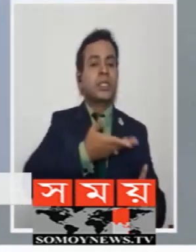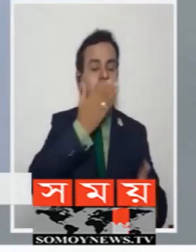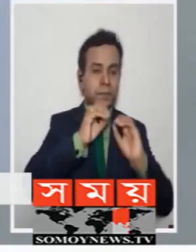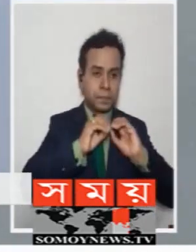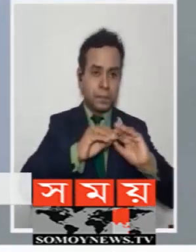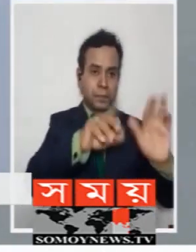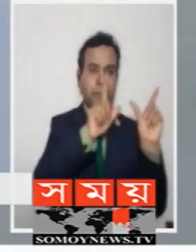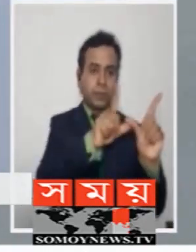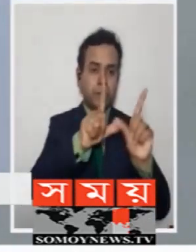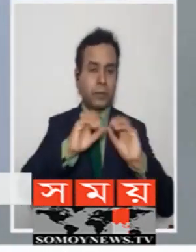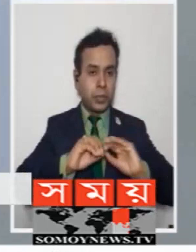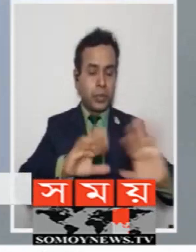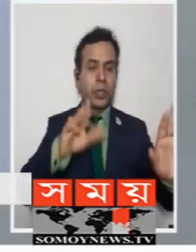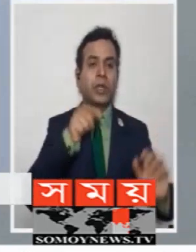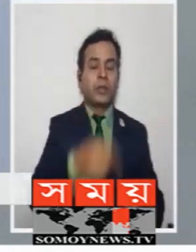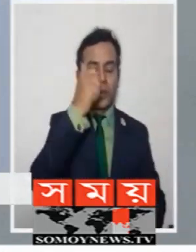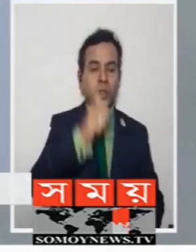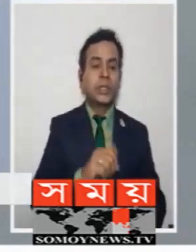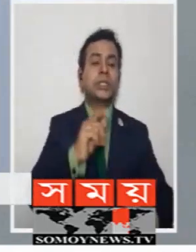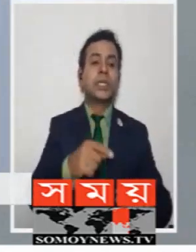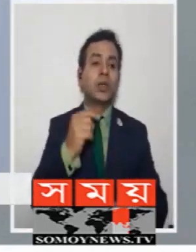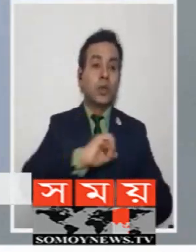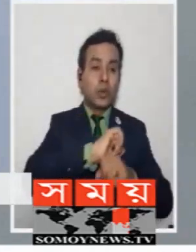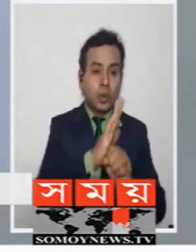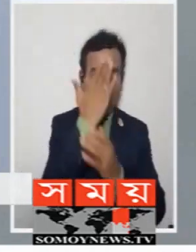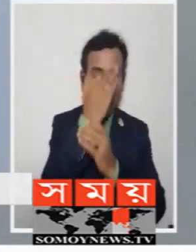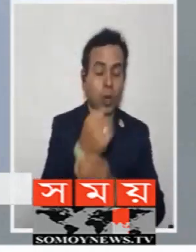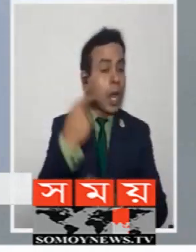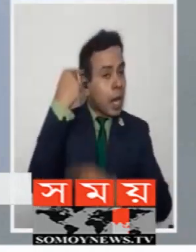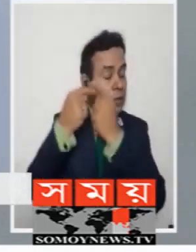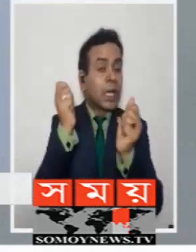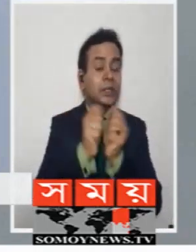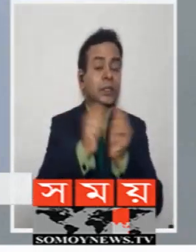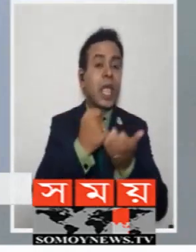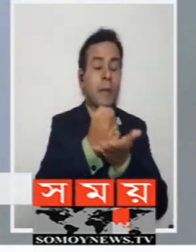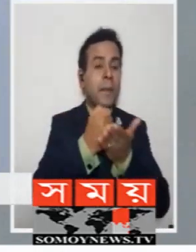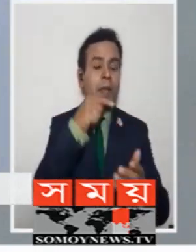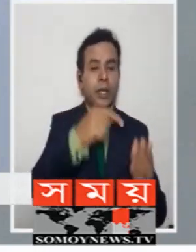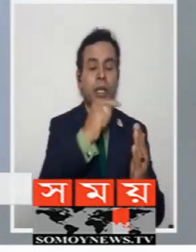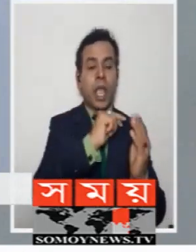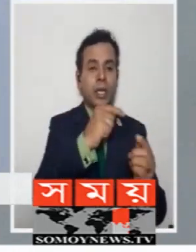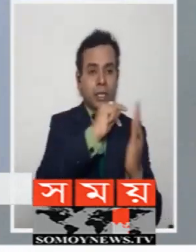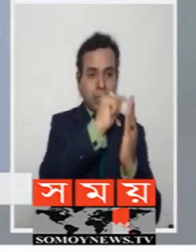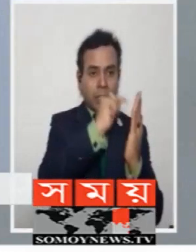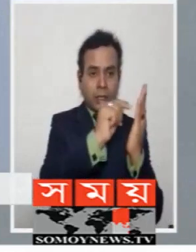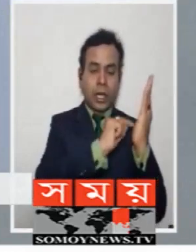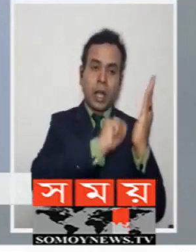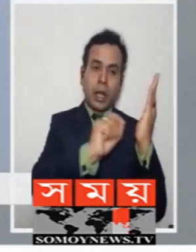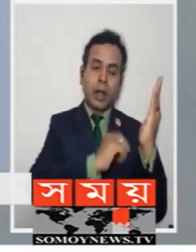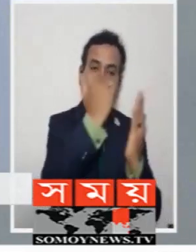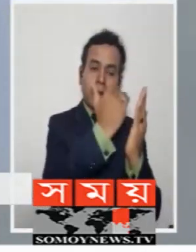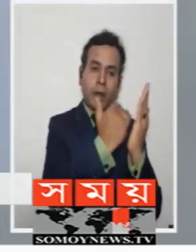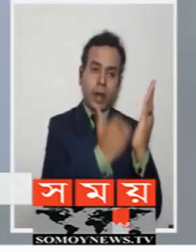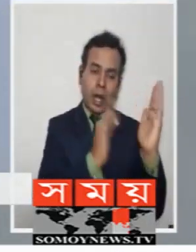আমাদের টেকনিক্যাল কমিটি এবং অন্যান্য কমিটি যেখানে এই গাইডলাইনগুলির মধ্যে আমরা কিভাবে ব্যক্তিগত সুরক্ষা সামগ্রী পরিধান করব, কিভাবে